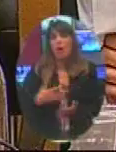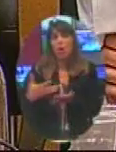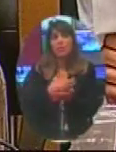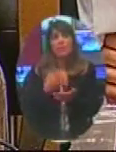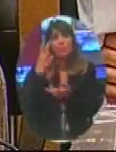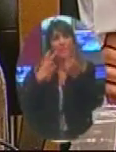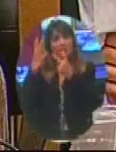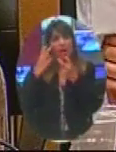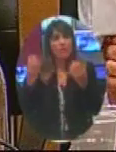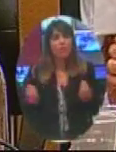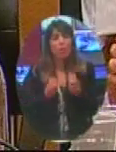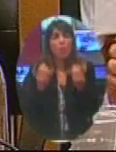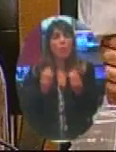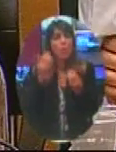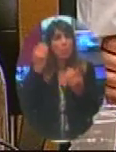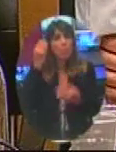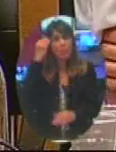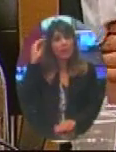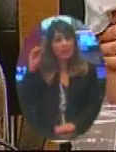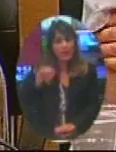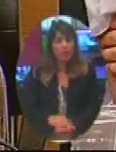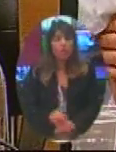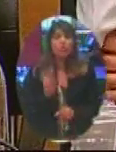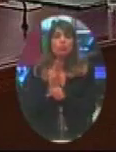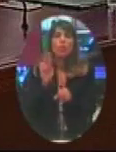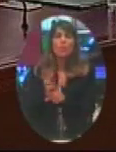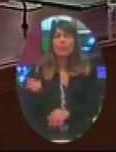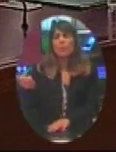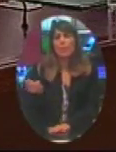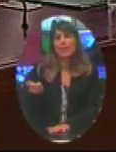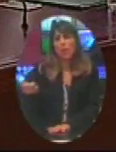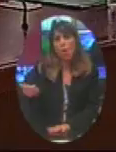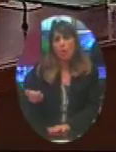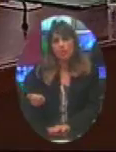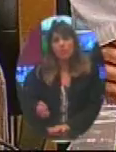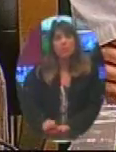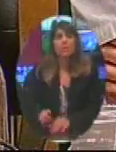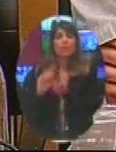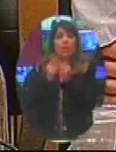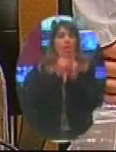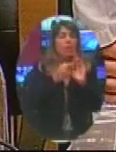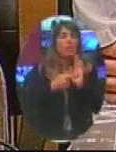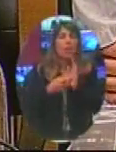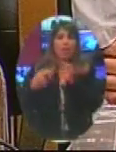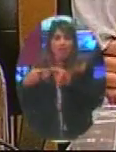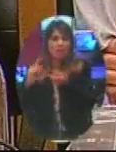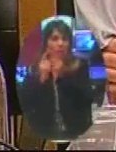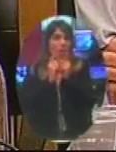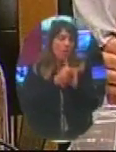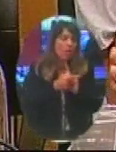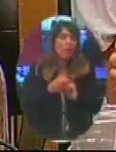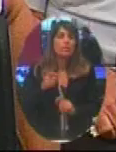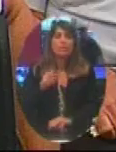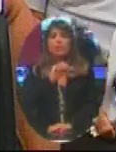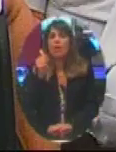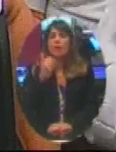מודיעיני, מחזיקים ב-120 מגירות, שצריכים להתחלף אגב, כי אחר הח"כים מתחלפים, הדבר הזה הוא שיבוש חמור ביותר של